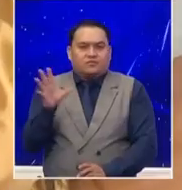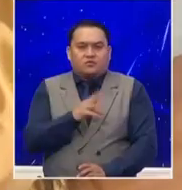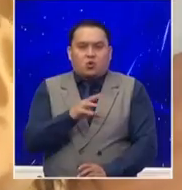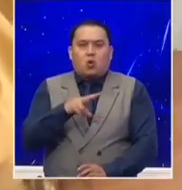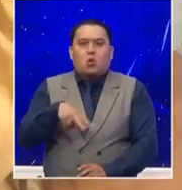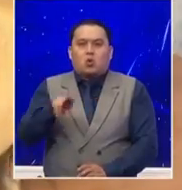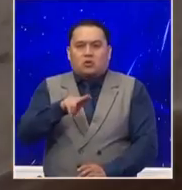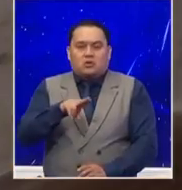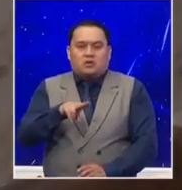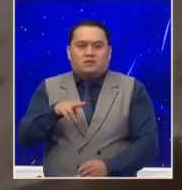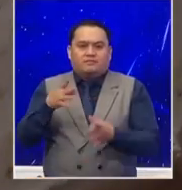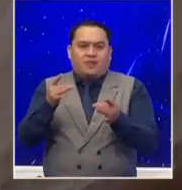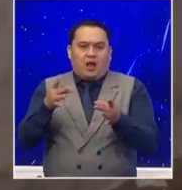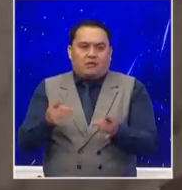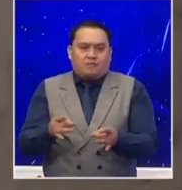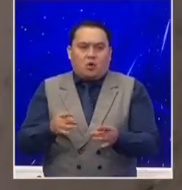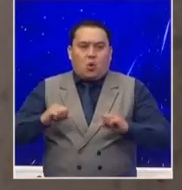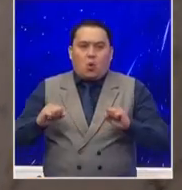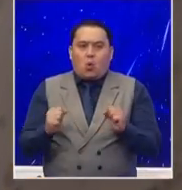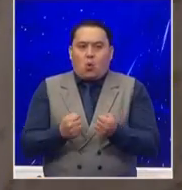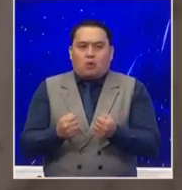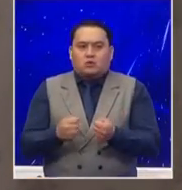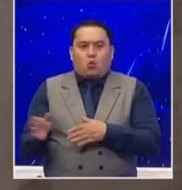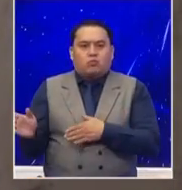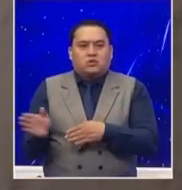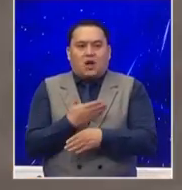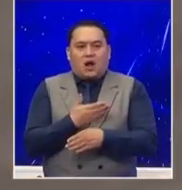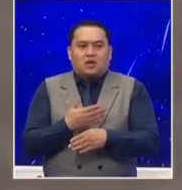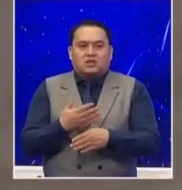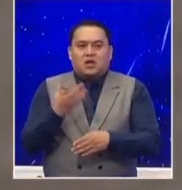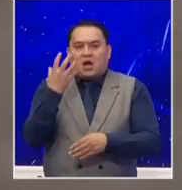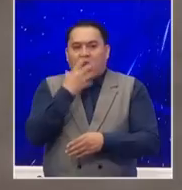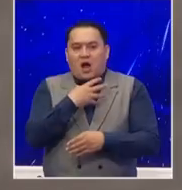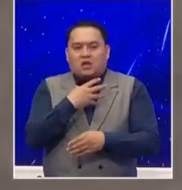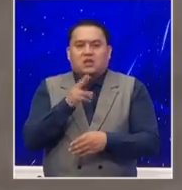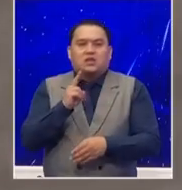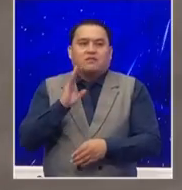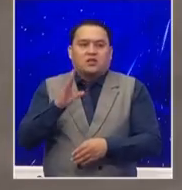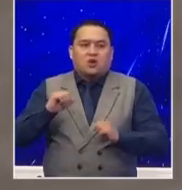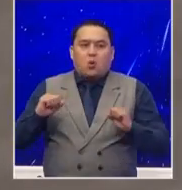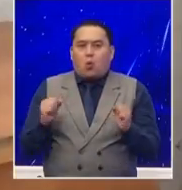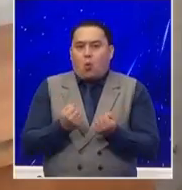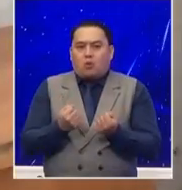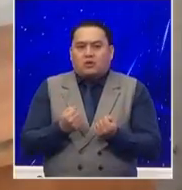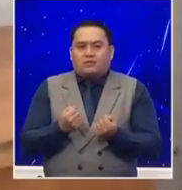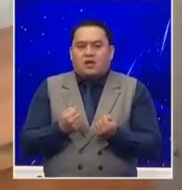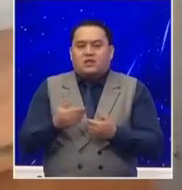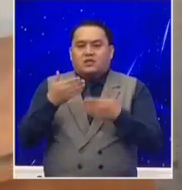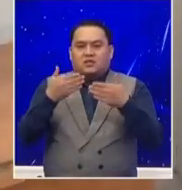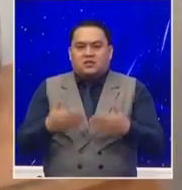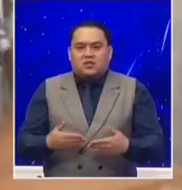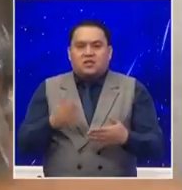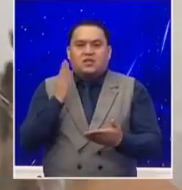льду, все в плесени. Здесь стоял холодильник. Убрали. Батареи горячие, но в квартире холодно. На внешней стене